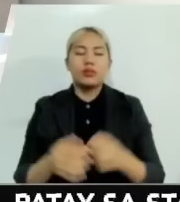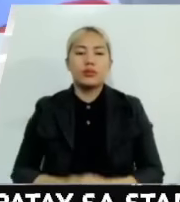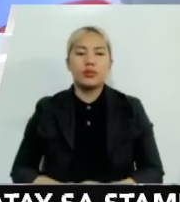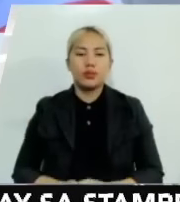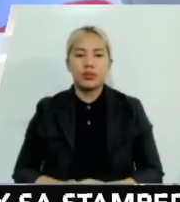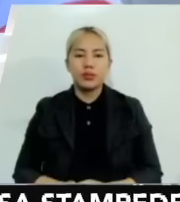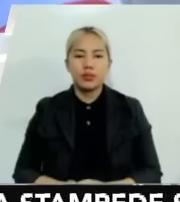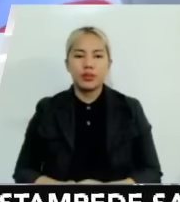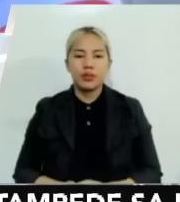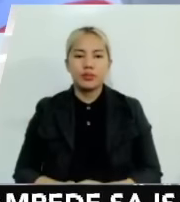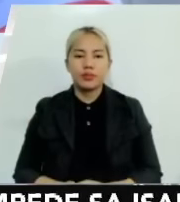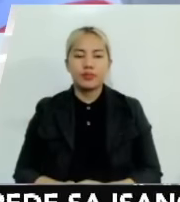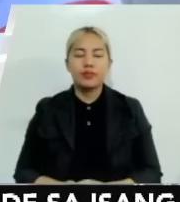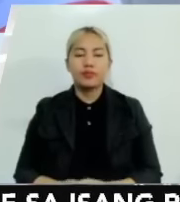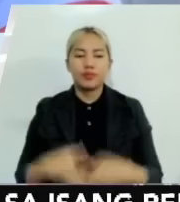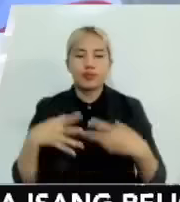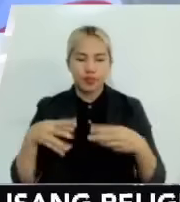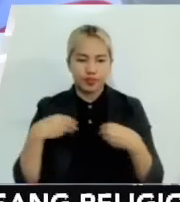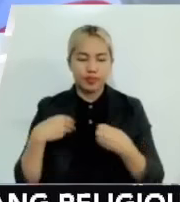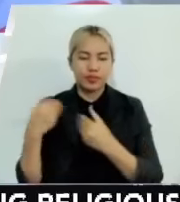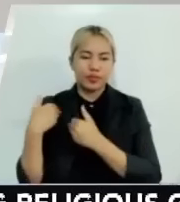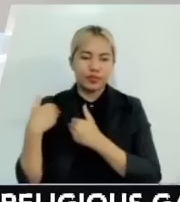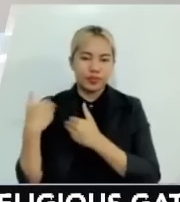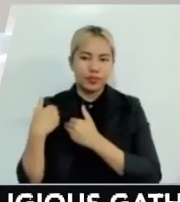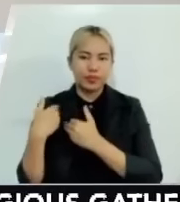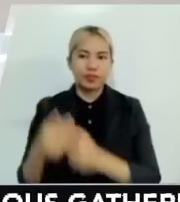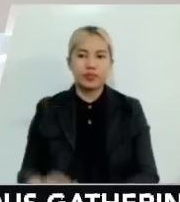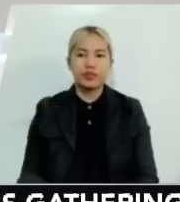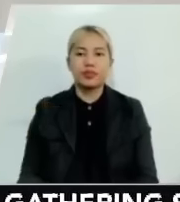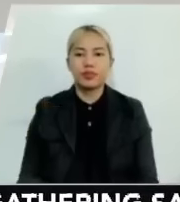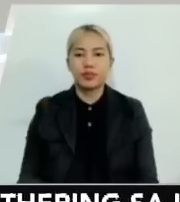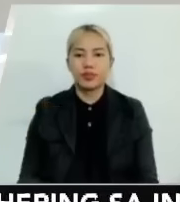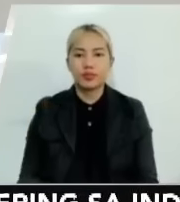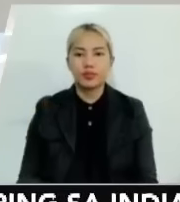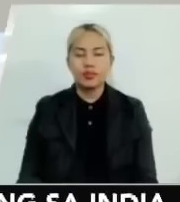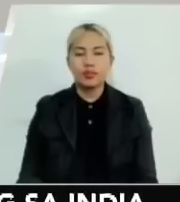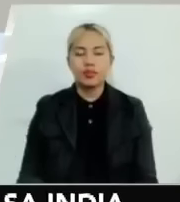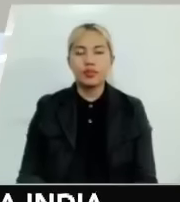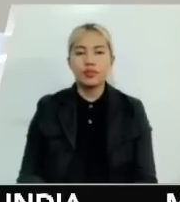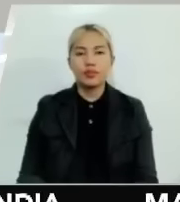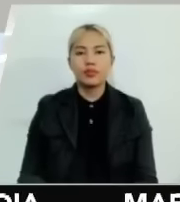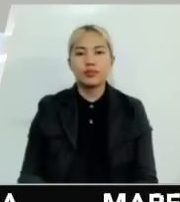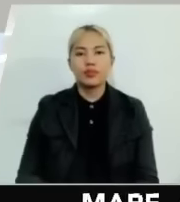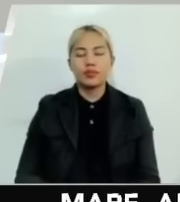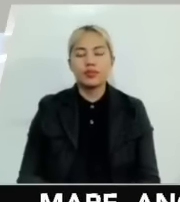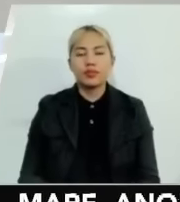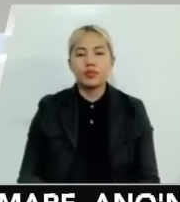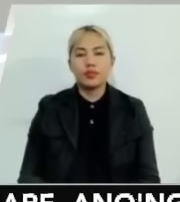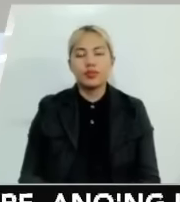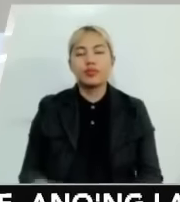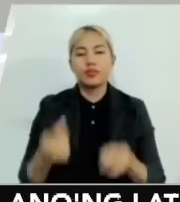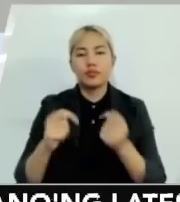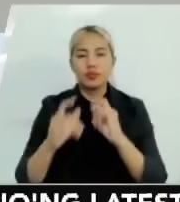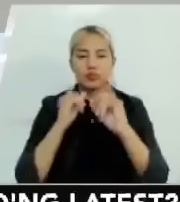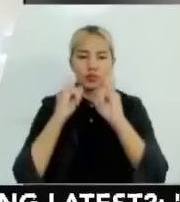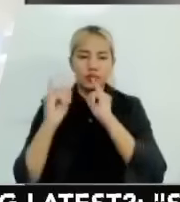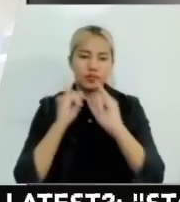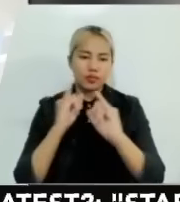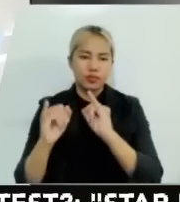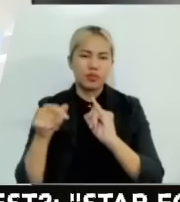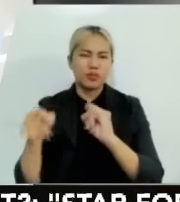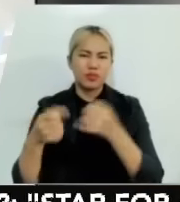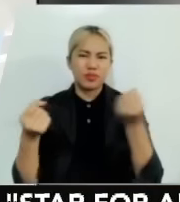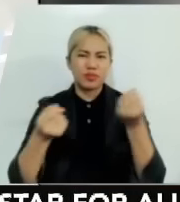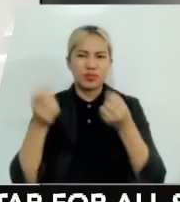Sasagutin naman daw talaga nila yung lahat ng gastos doon. Sinisikap na makuha na ng pahayag ng GMA Regional TV ang driver ng kotse at